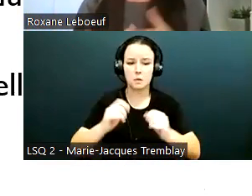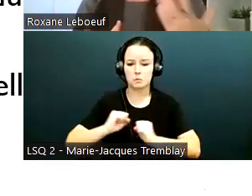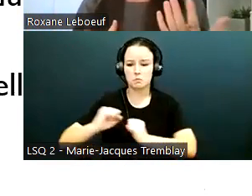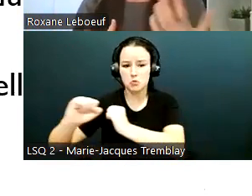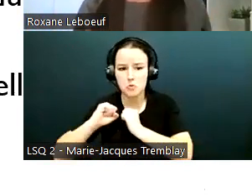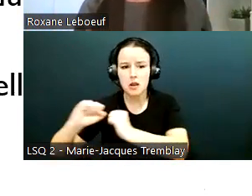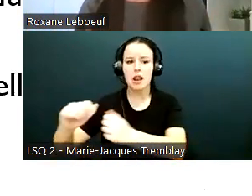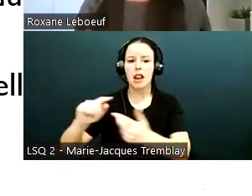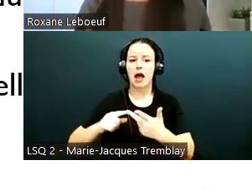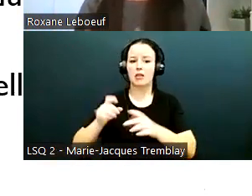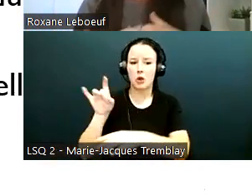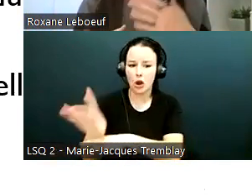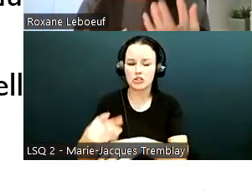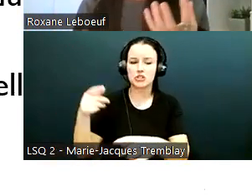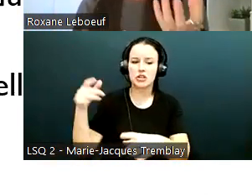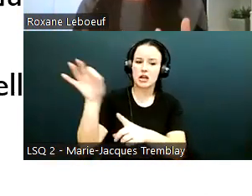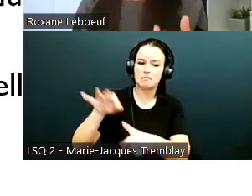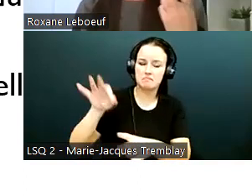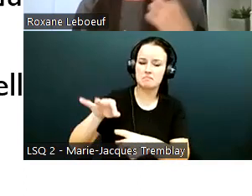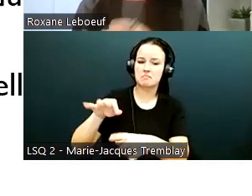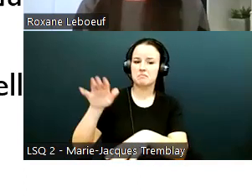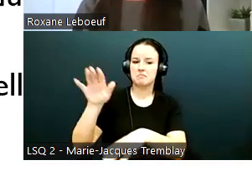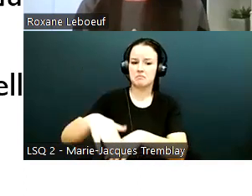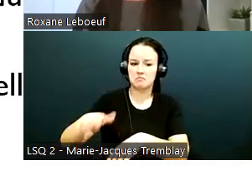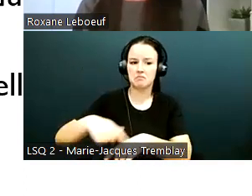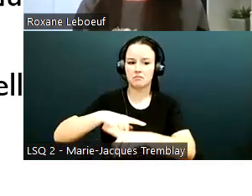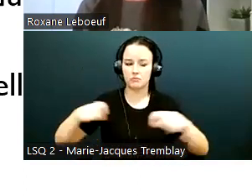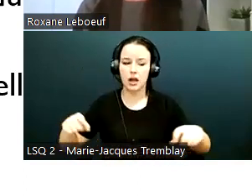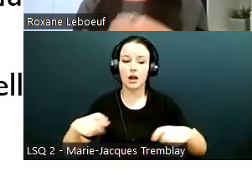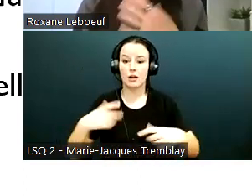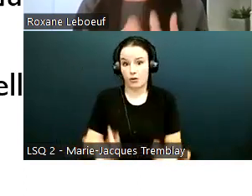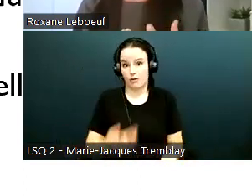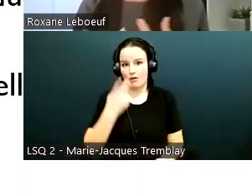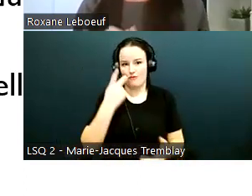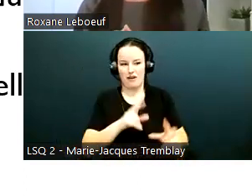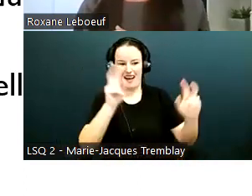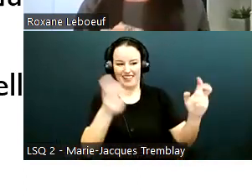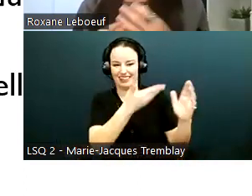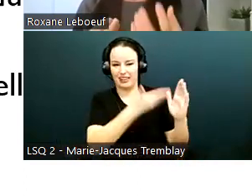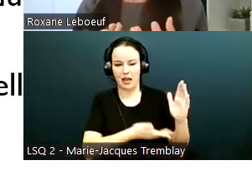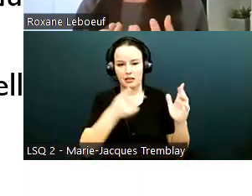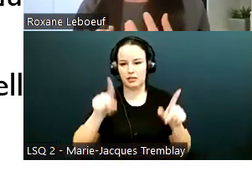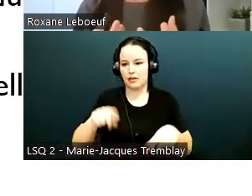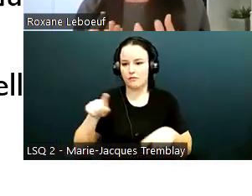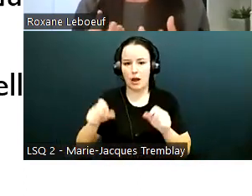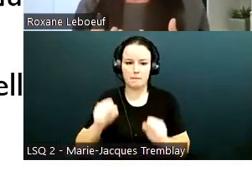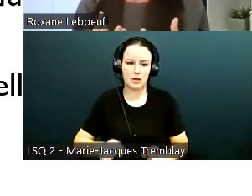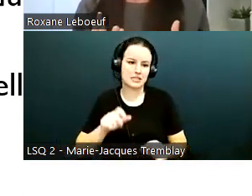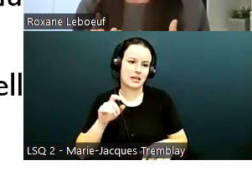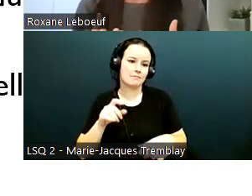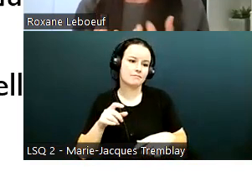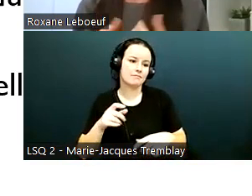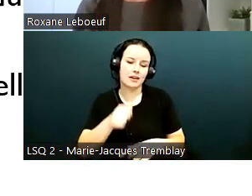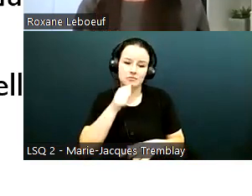rejets, intimidation, comme Marie l'a dit. Et on remarque avec les extraits que je vous ai donnés que l'intolérance, ça peut être de nature psychologique ou parfois